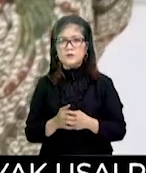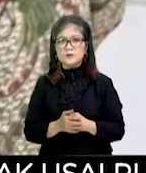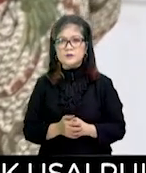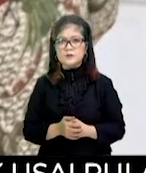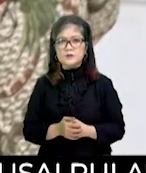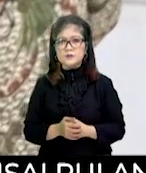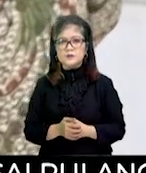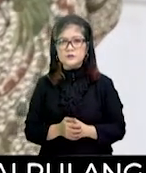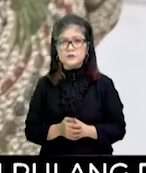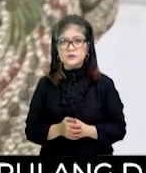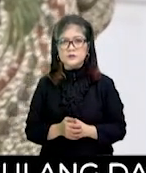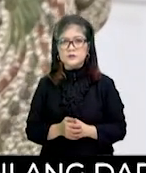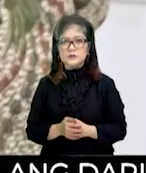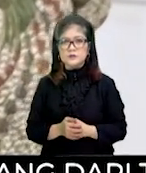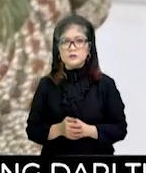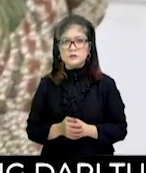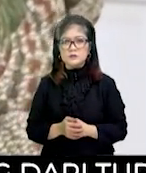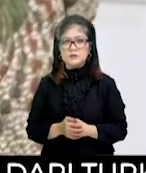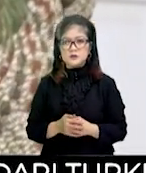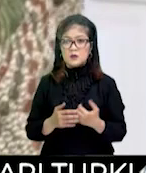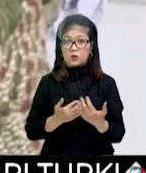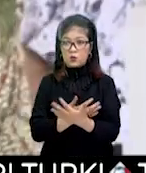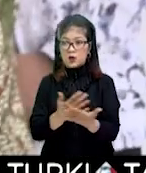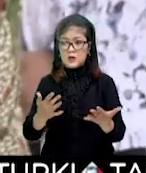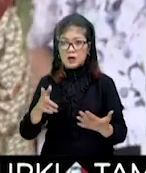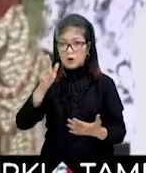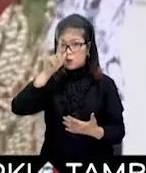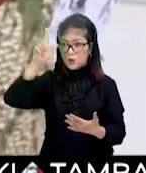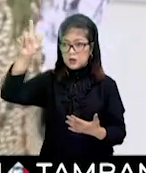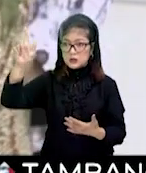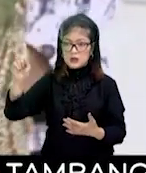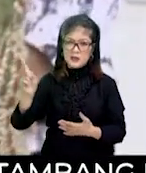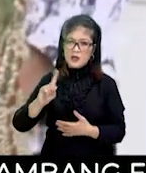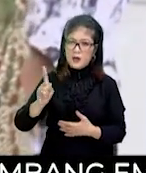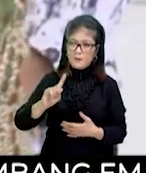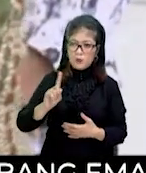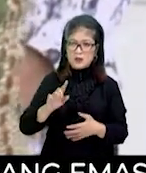dan melarang warga negara Indonesia untuk keluar negeri untuk sementara ini.